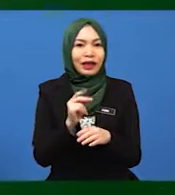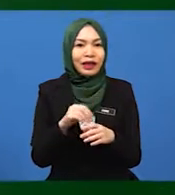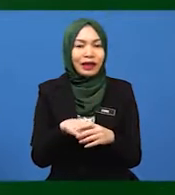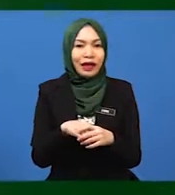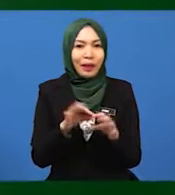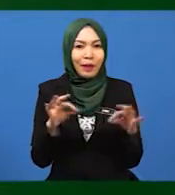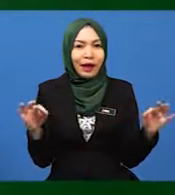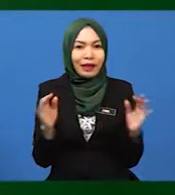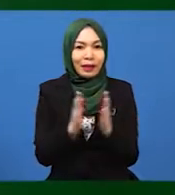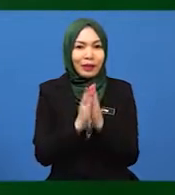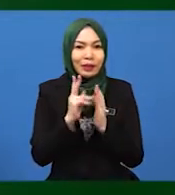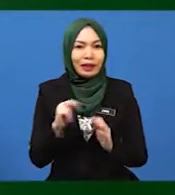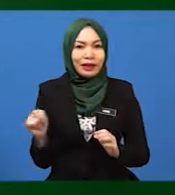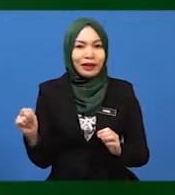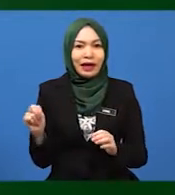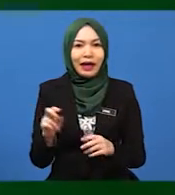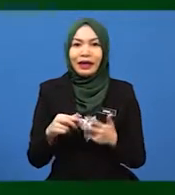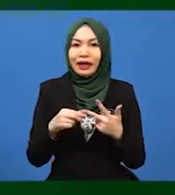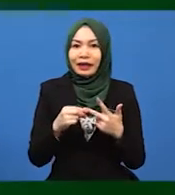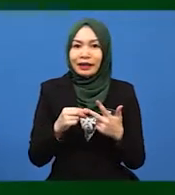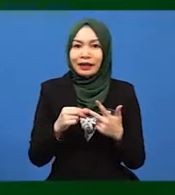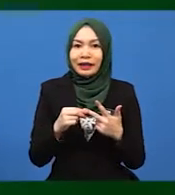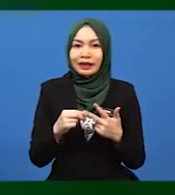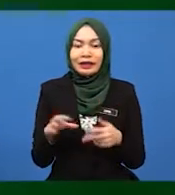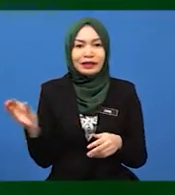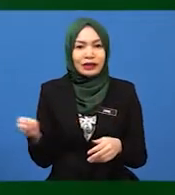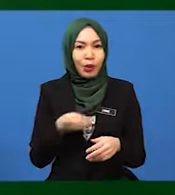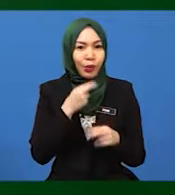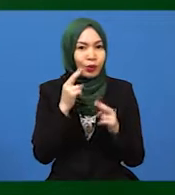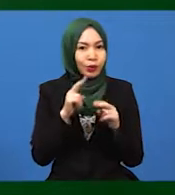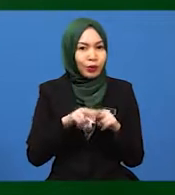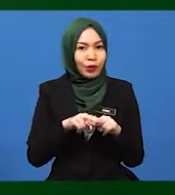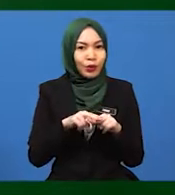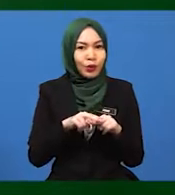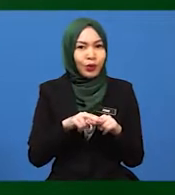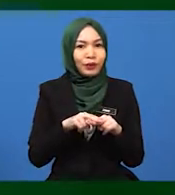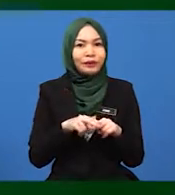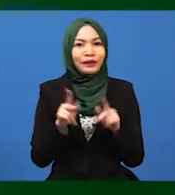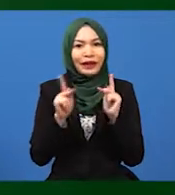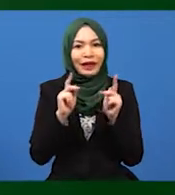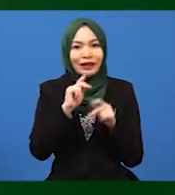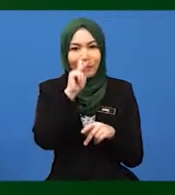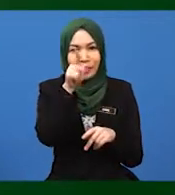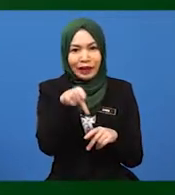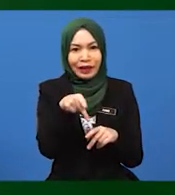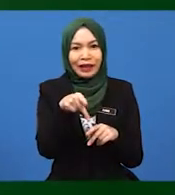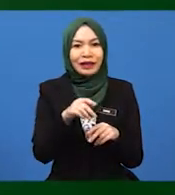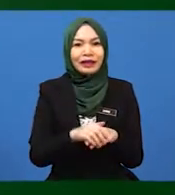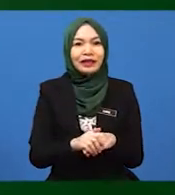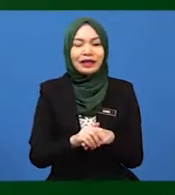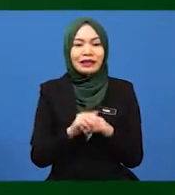Ketiga, jemput duduk. Kata perintah jemput digunakan dalam ayat